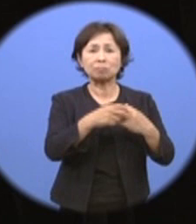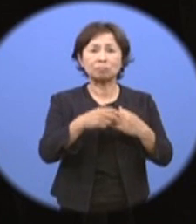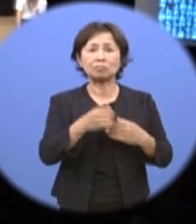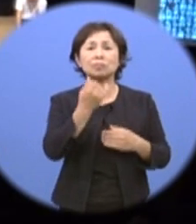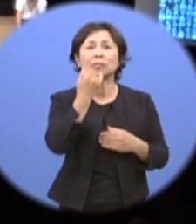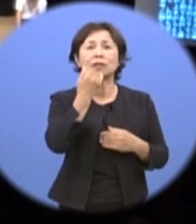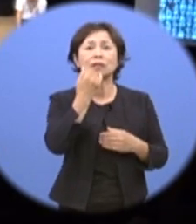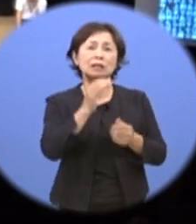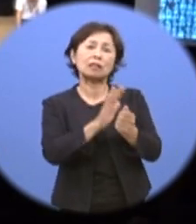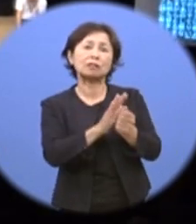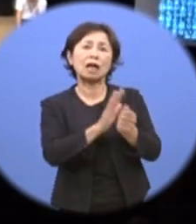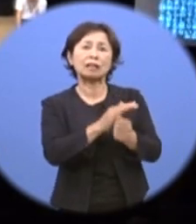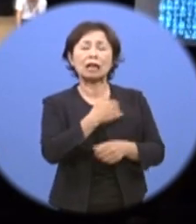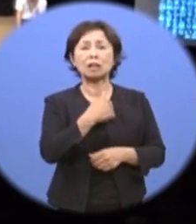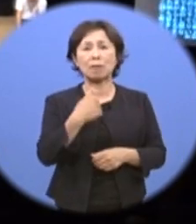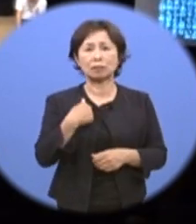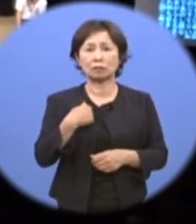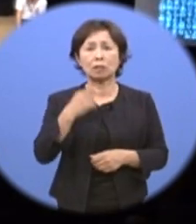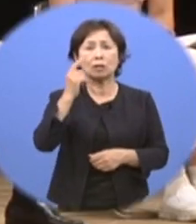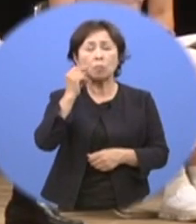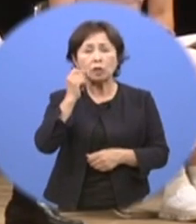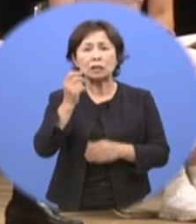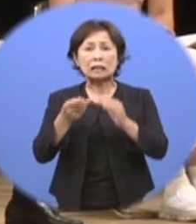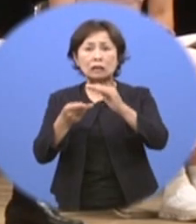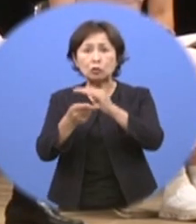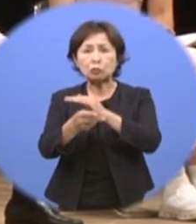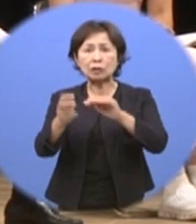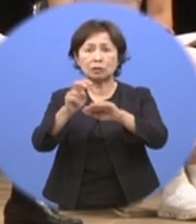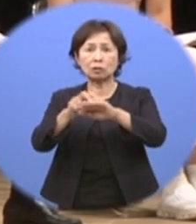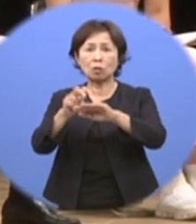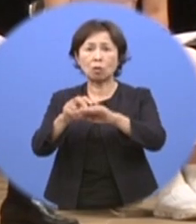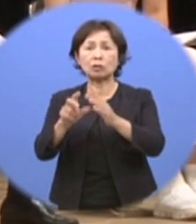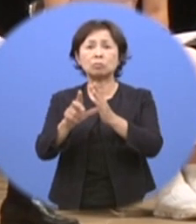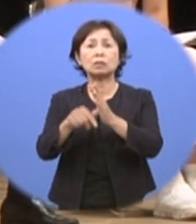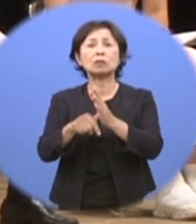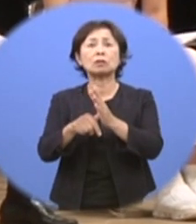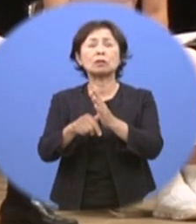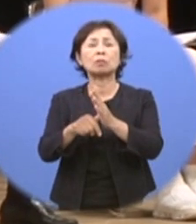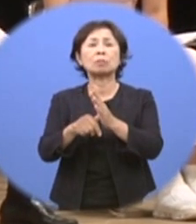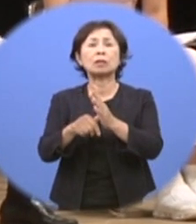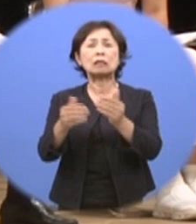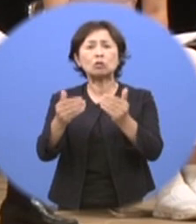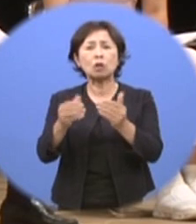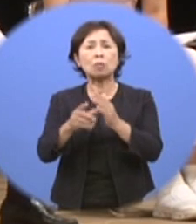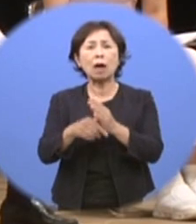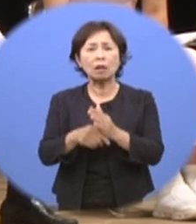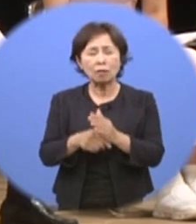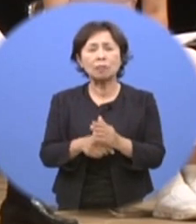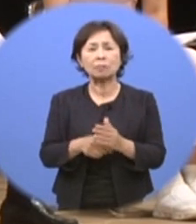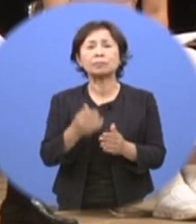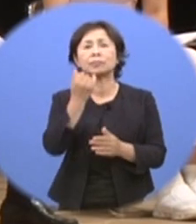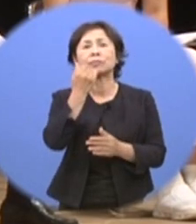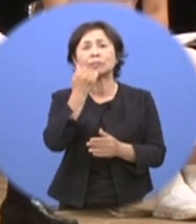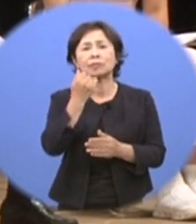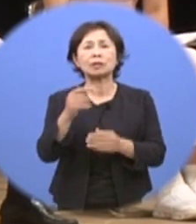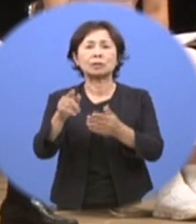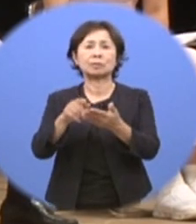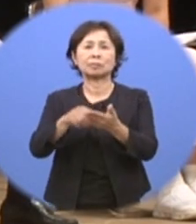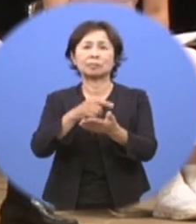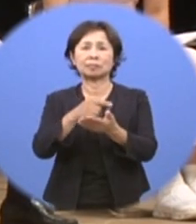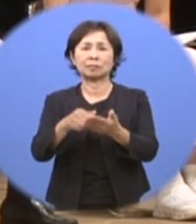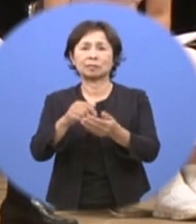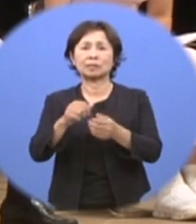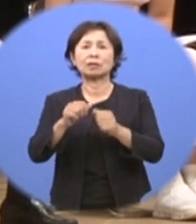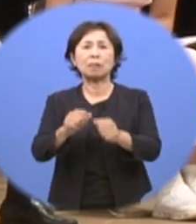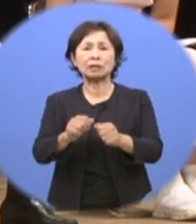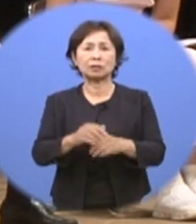ただきます。 入院治療が必要となればですね、いつでも病院におっしゃっていただければそれなりの処置を取らせていただきます。 です